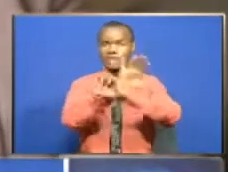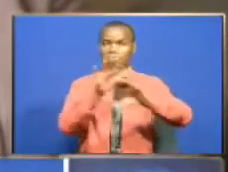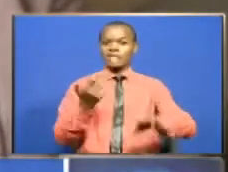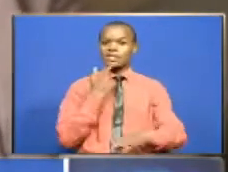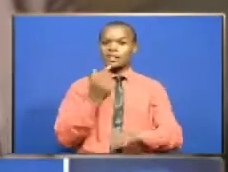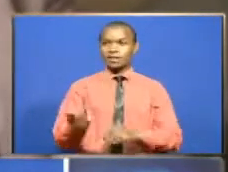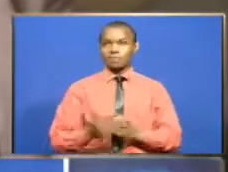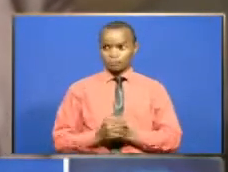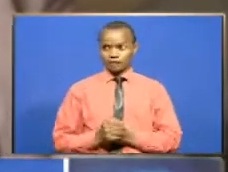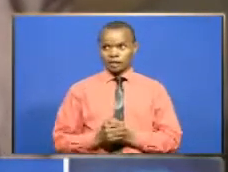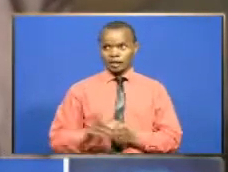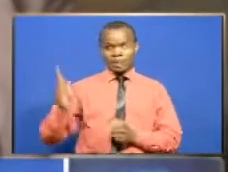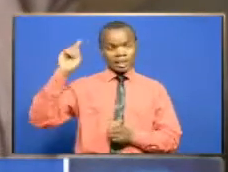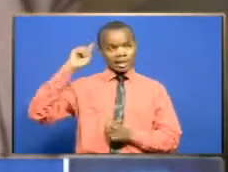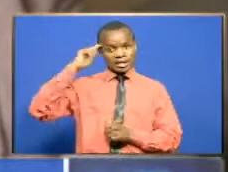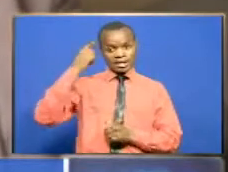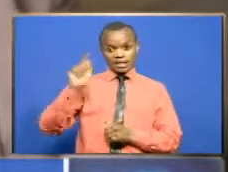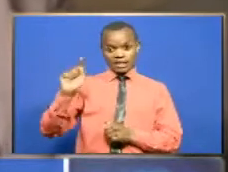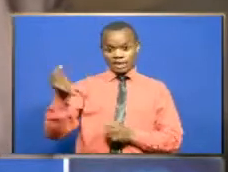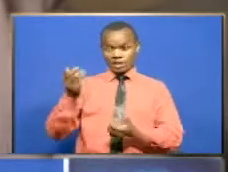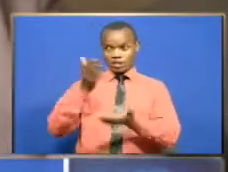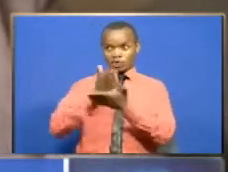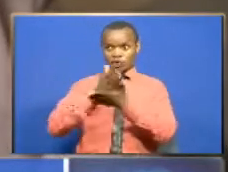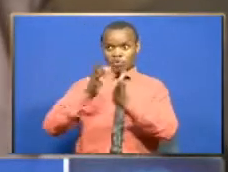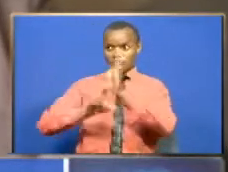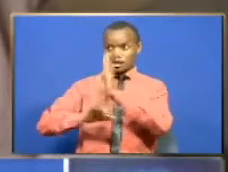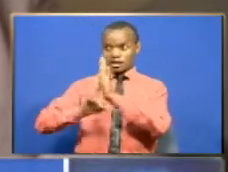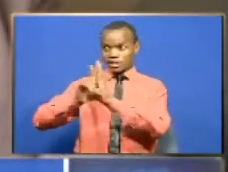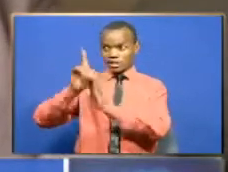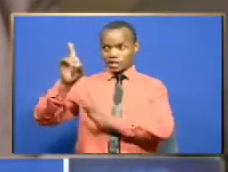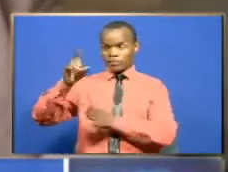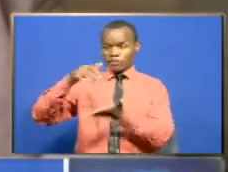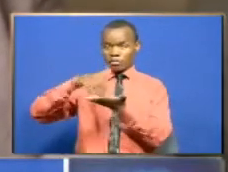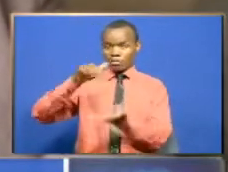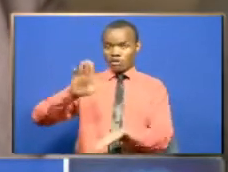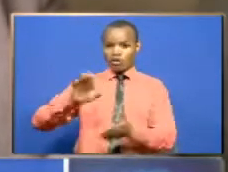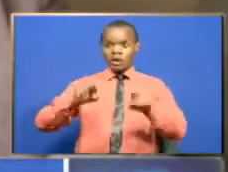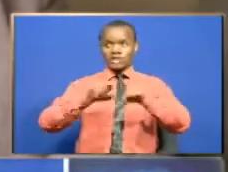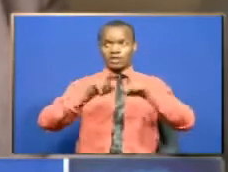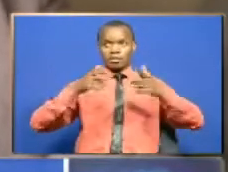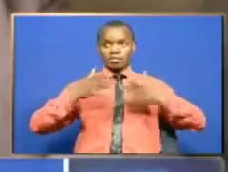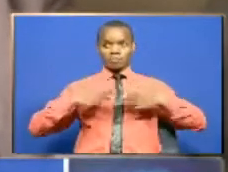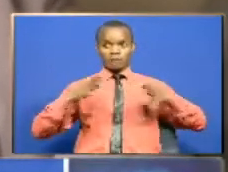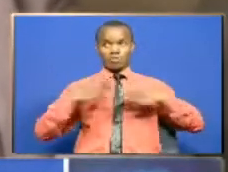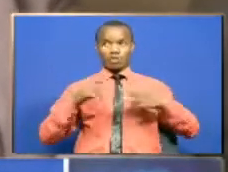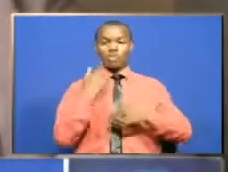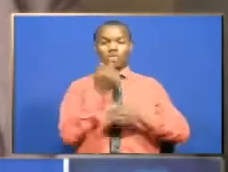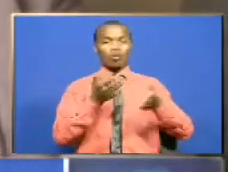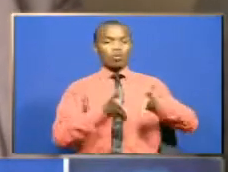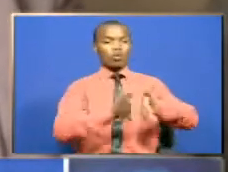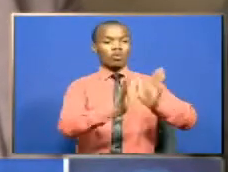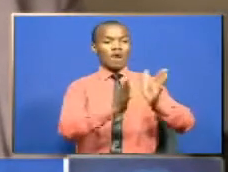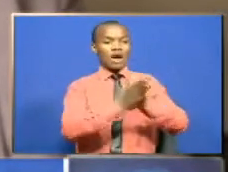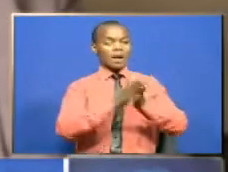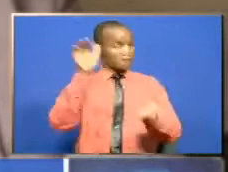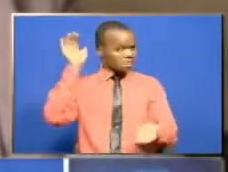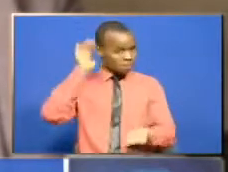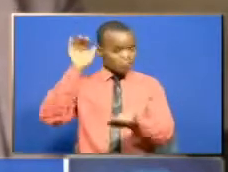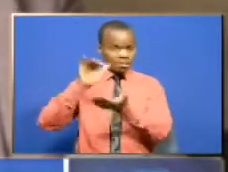Kenya ni watu wameendelea katika sheria zaidi, na ni watu wameendelea katika demokrasia. Naamini